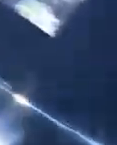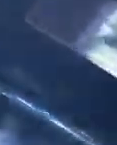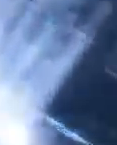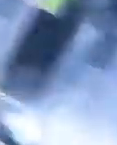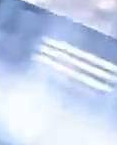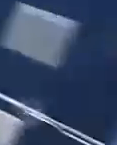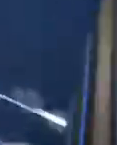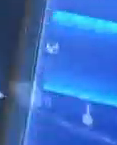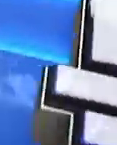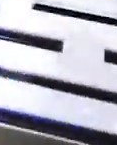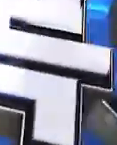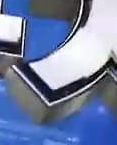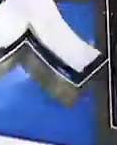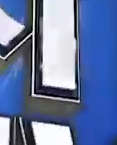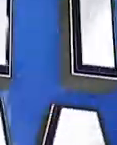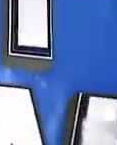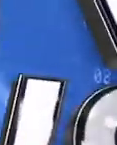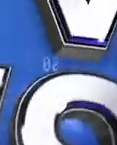으